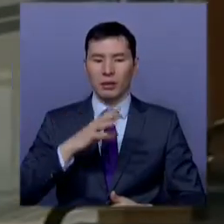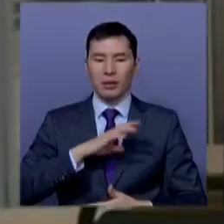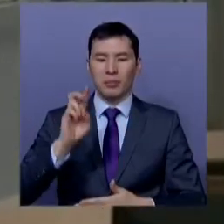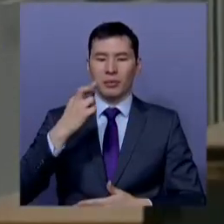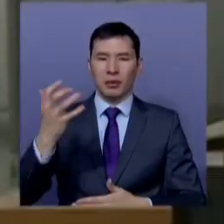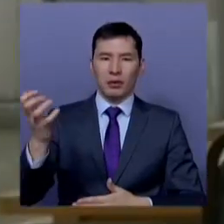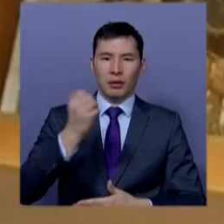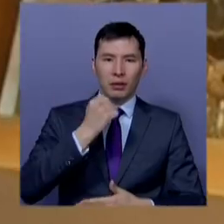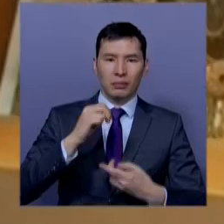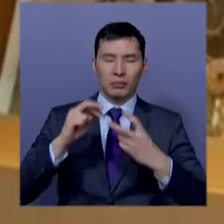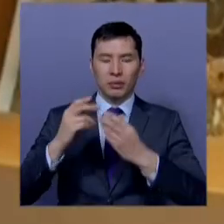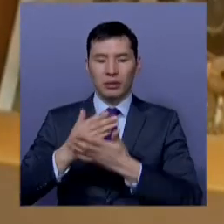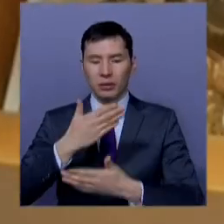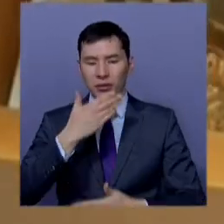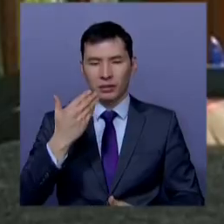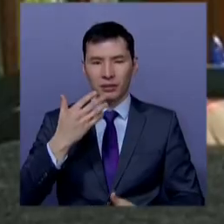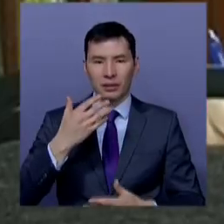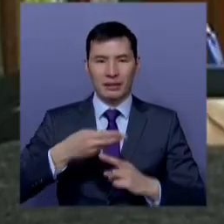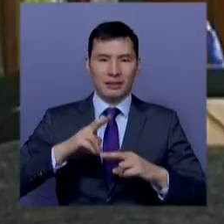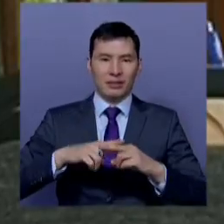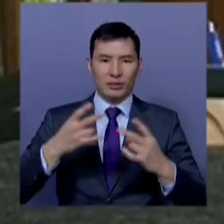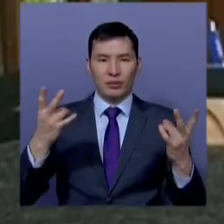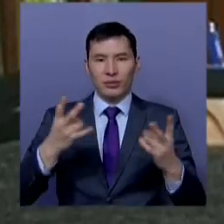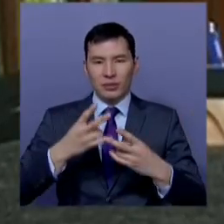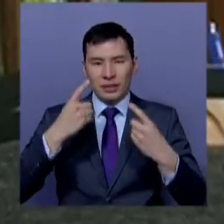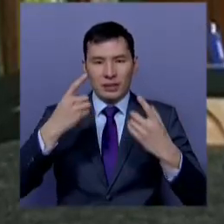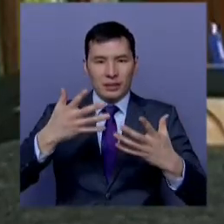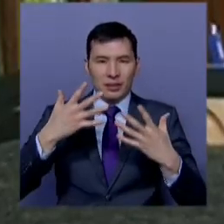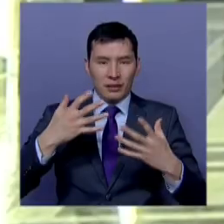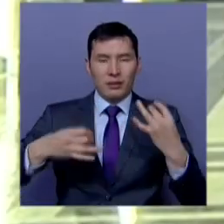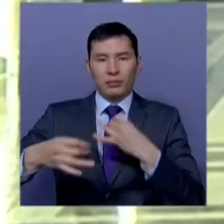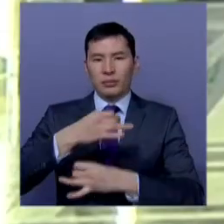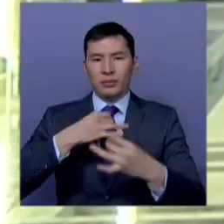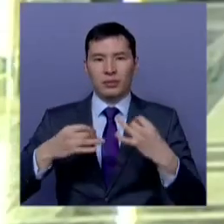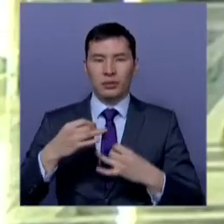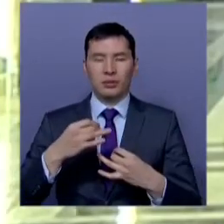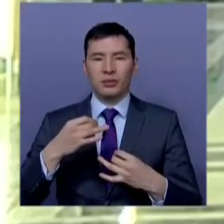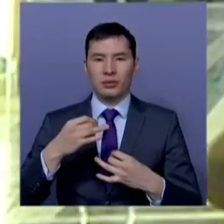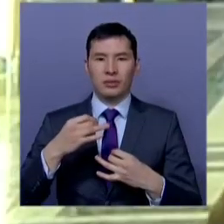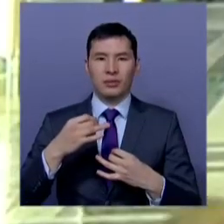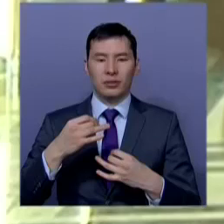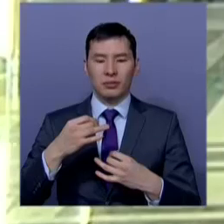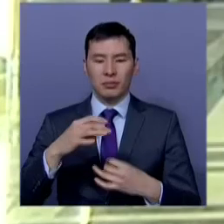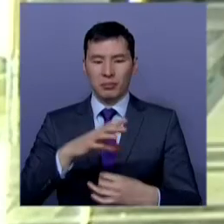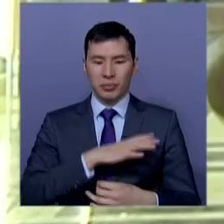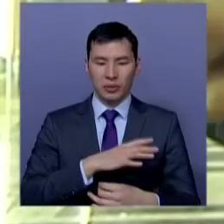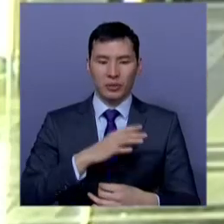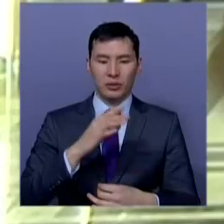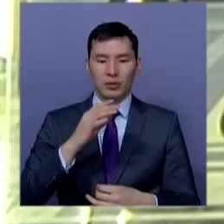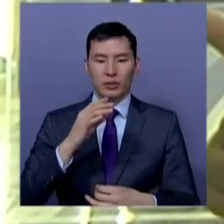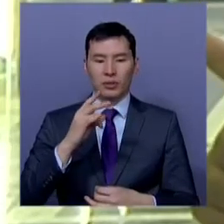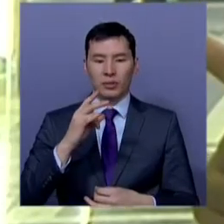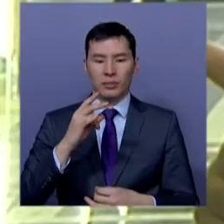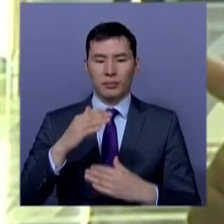мысалы кітапқа мысалы қандай қасиеті бар, қандай мүмкіншілік бар деген сондай мәселелерді талқылау мәселесі келді. Негізі мысалға